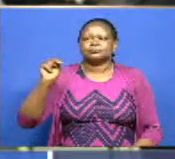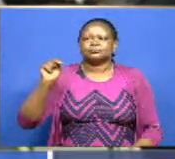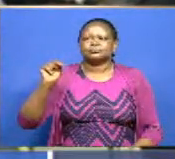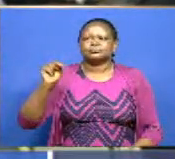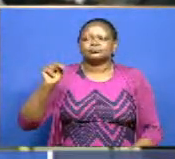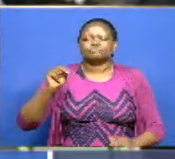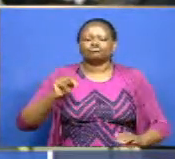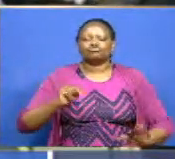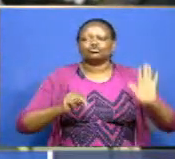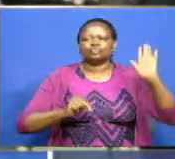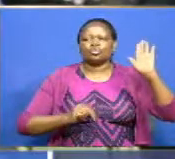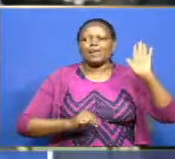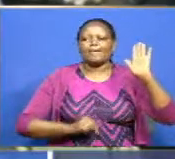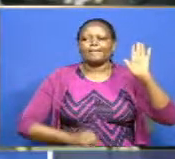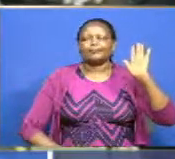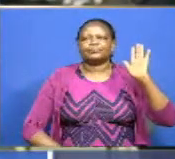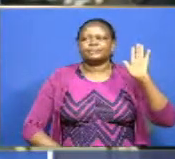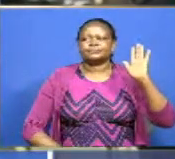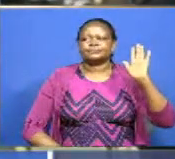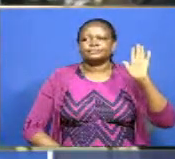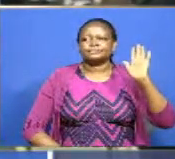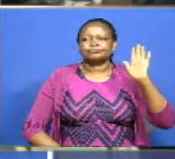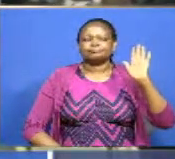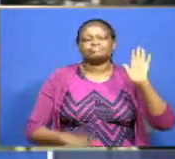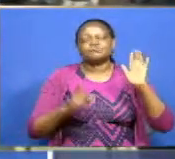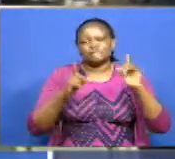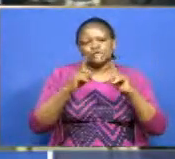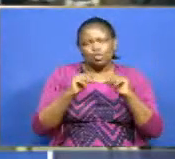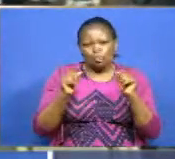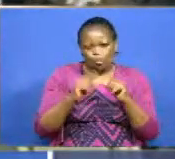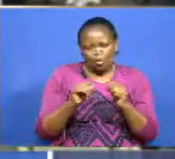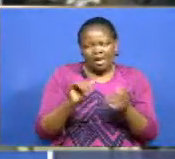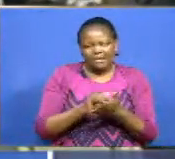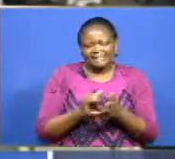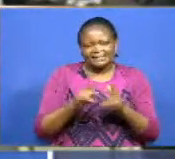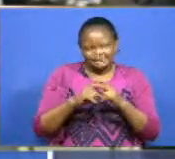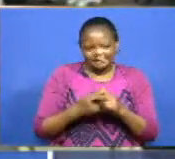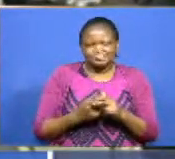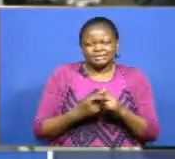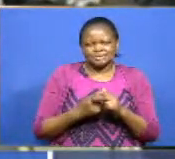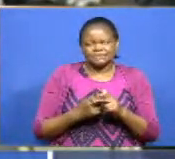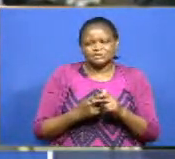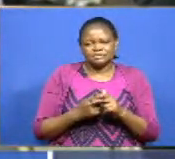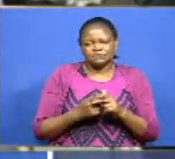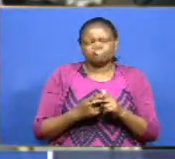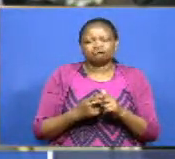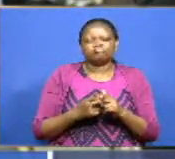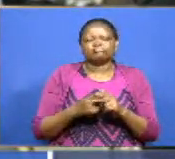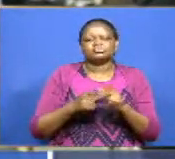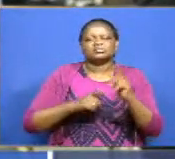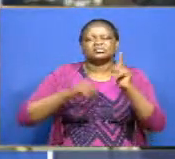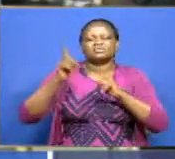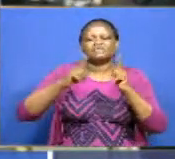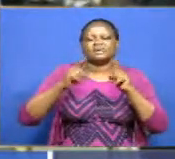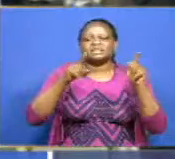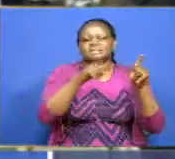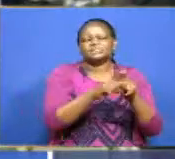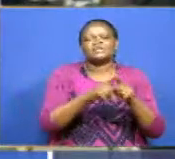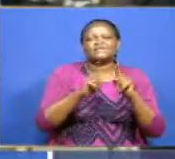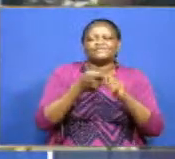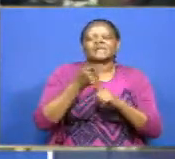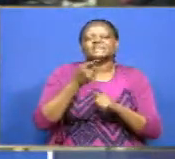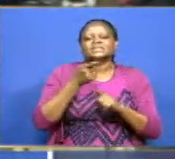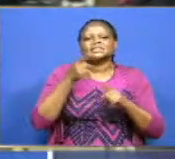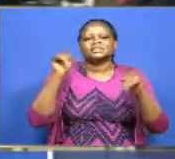do swear. Haya ndiyo maneno yaliyoashiria mwanzo wa safari yake kama naibu gavana mwanamke wa kwanza wa